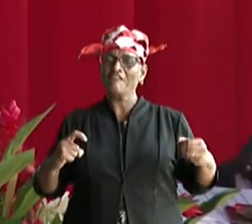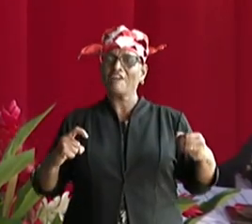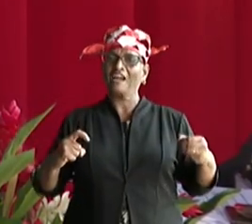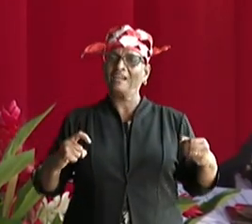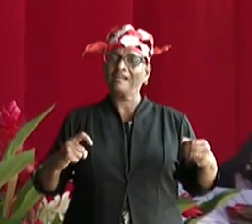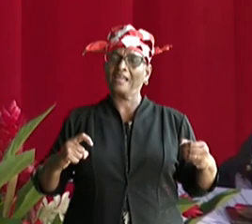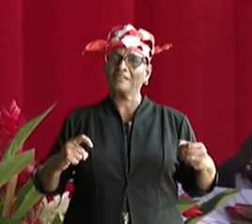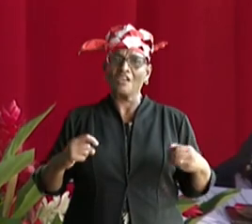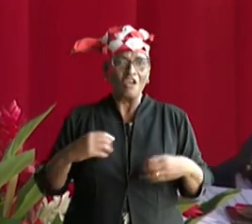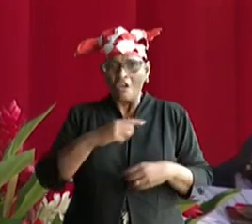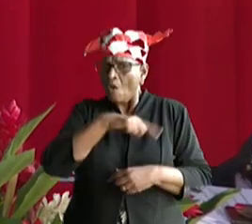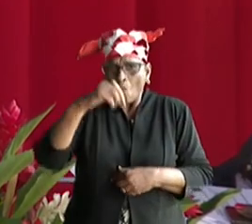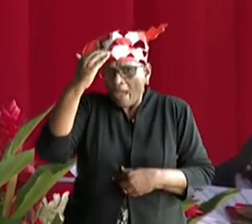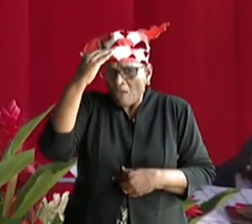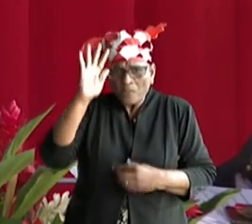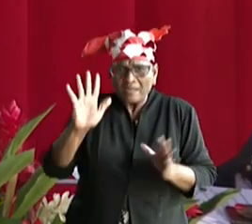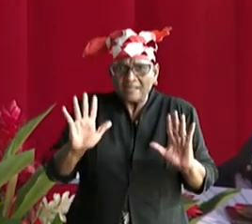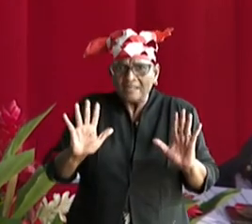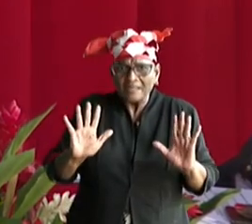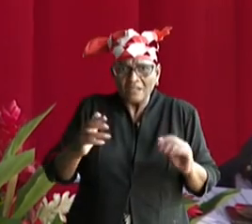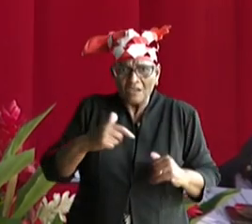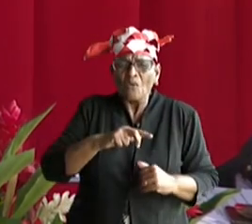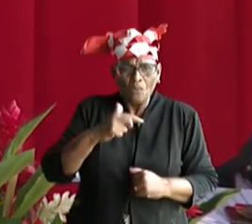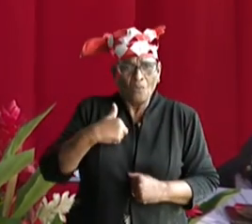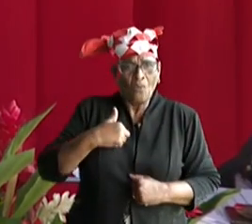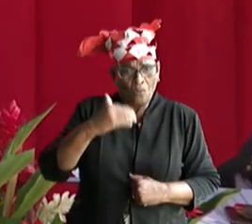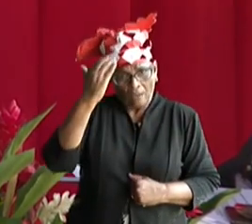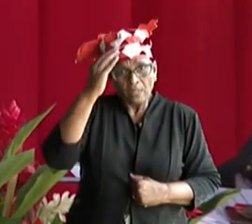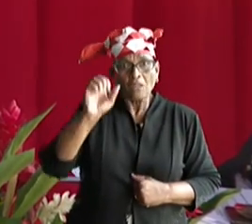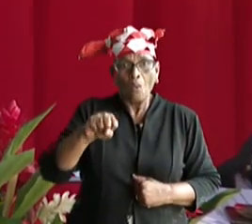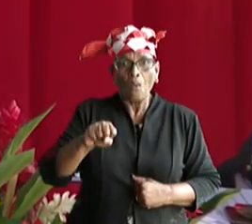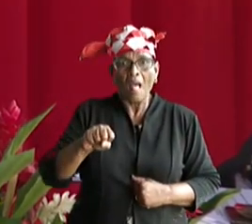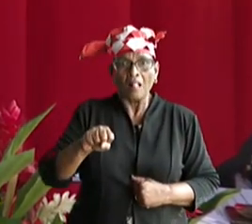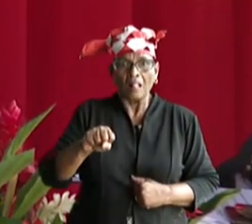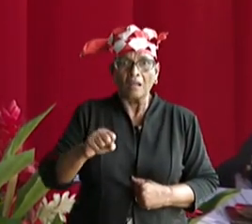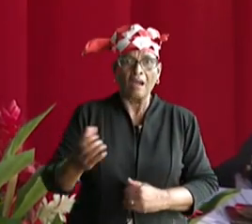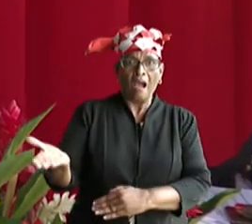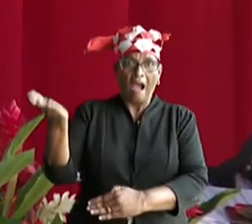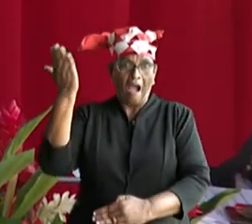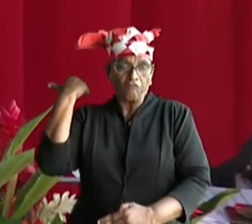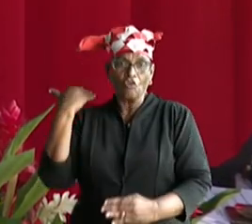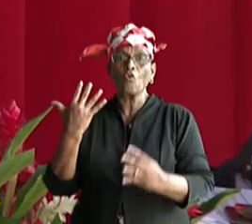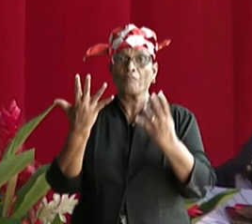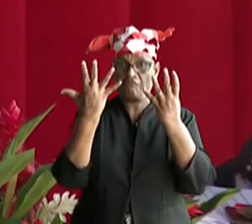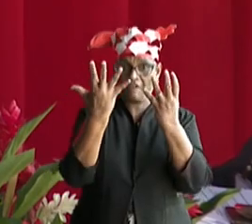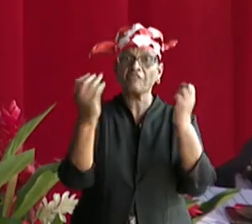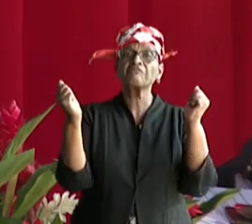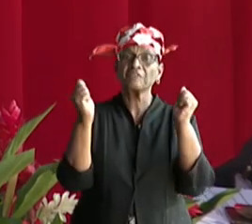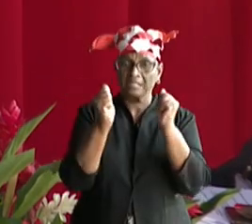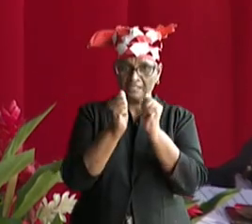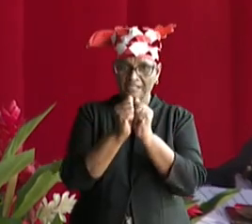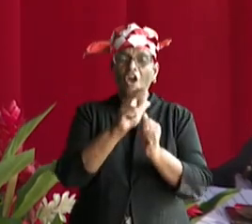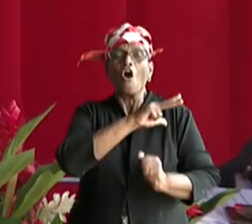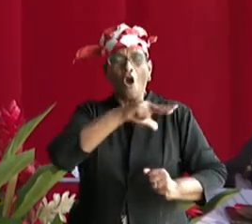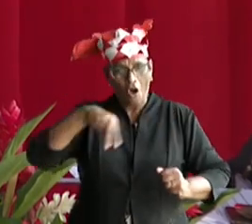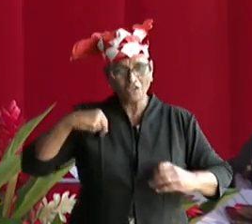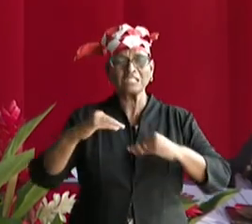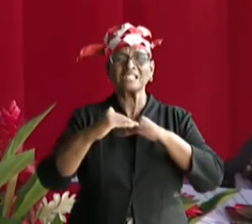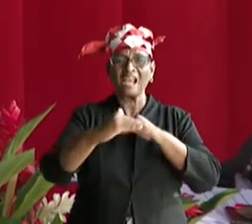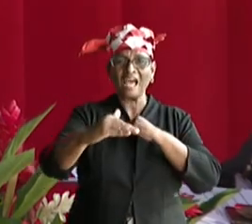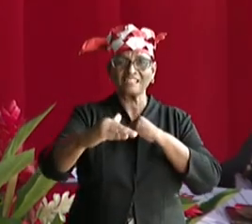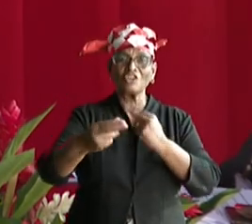We weten dus niet beter. We weten wel dat in deze afgelopen 45 jaar ons land de